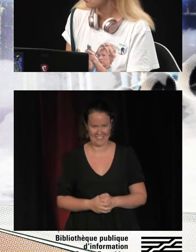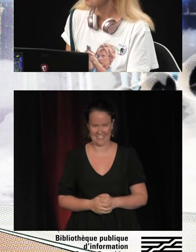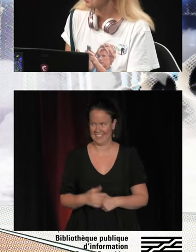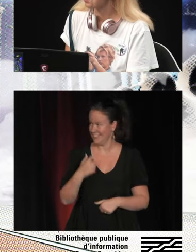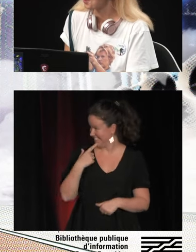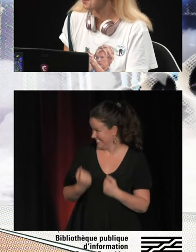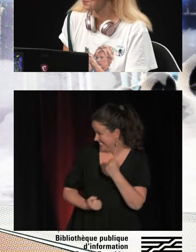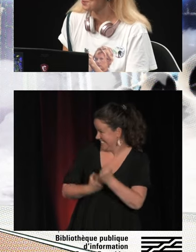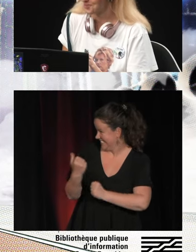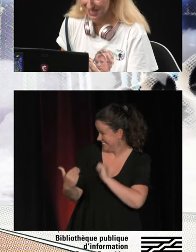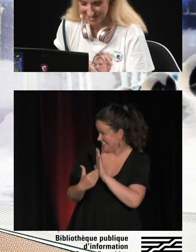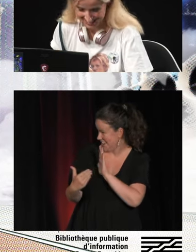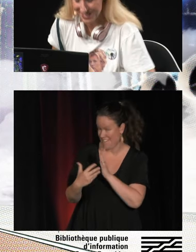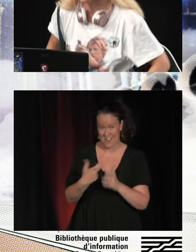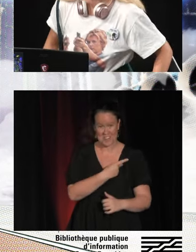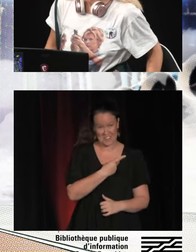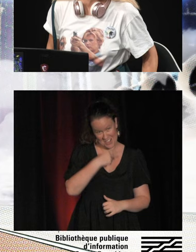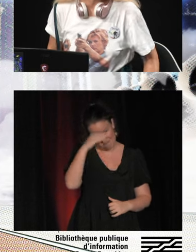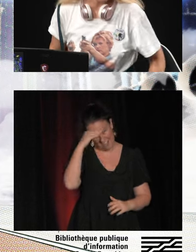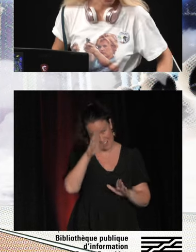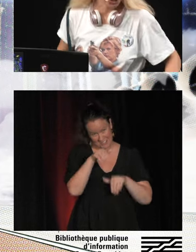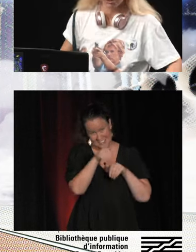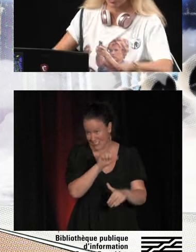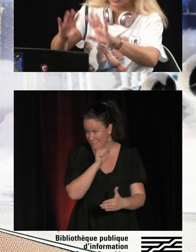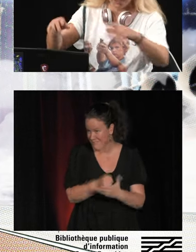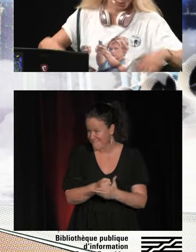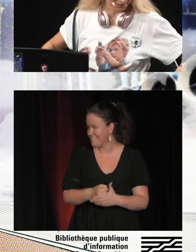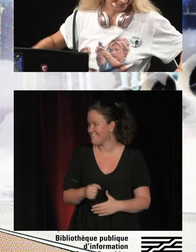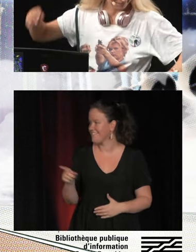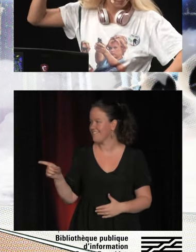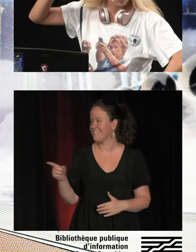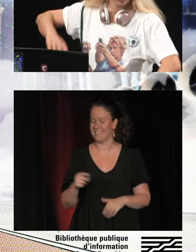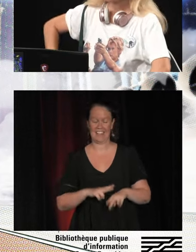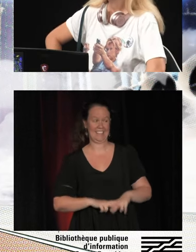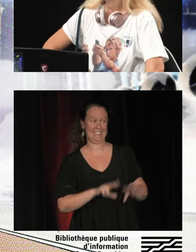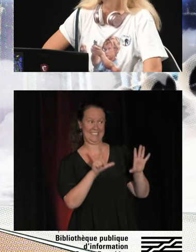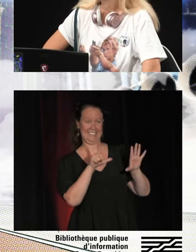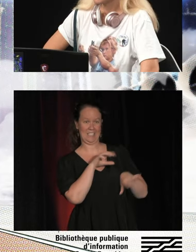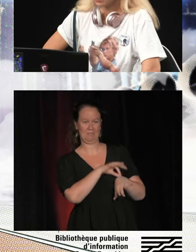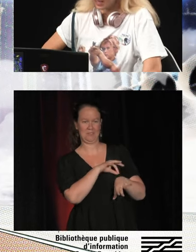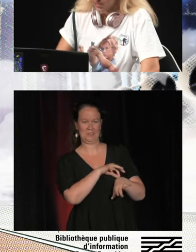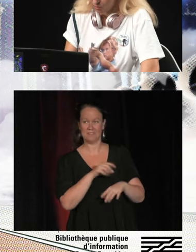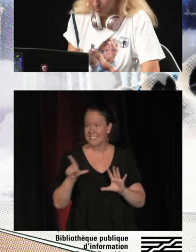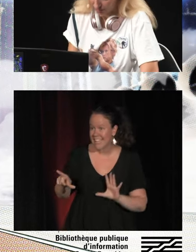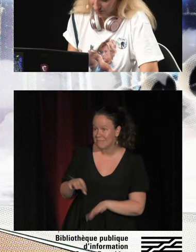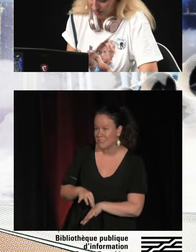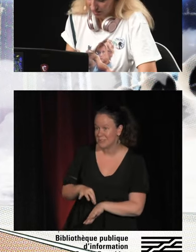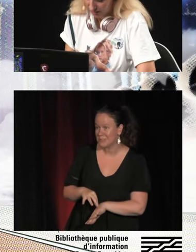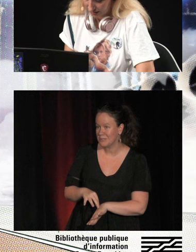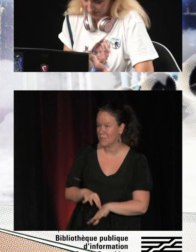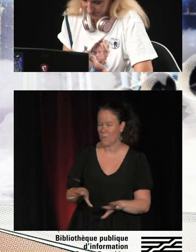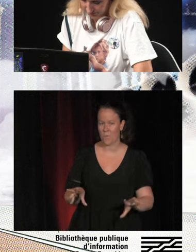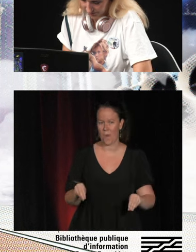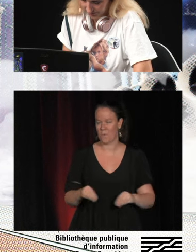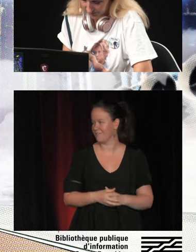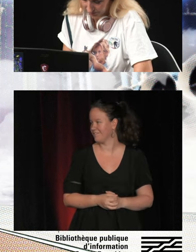donc faut encore que je souffre sur Dr. Mario, c'est ça? Non, en vrai, ça va. C'est juste un niveau, là, il y a plus de... 7 minutes. 7 minutes? Oh